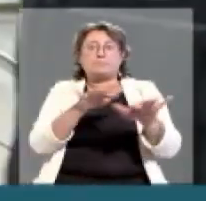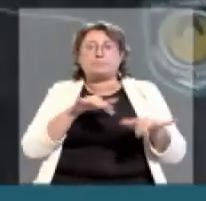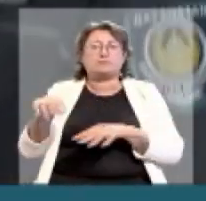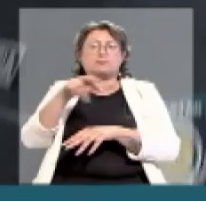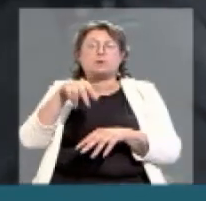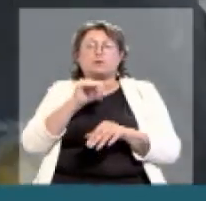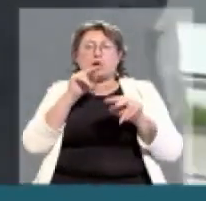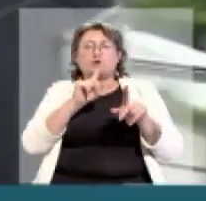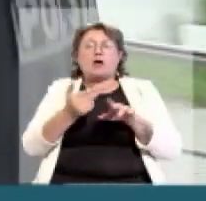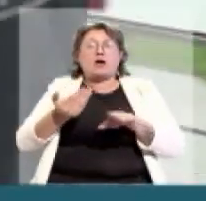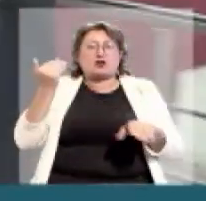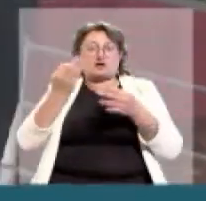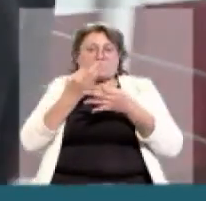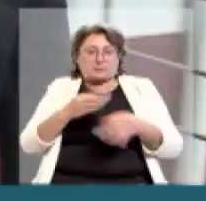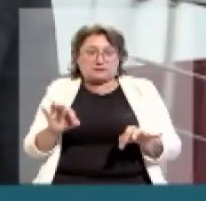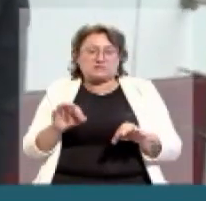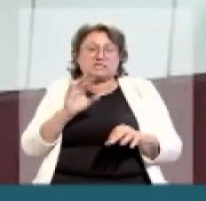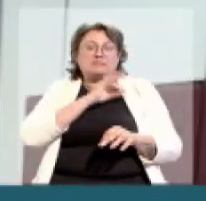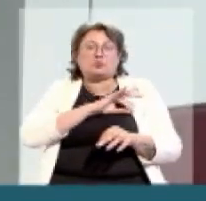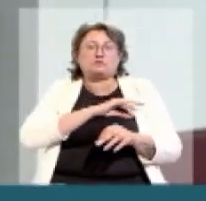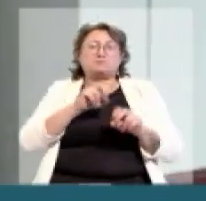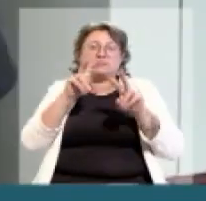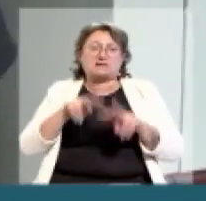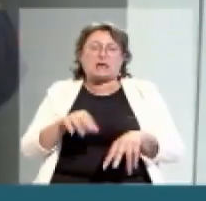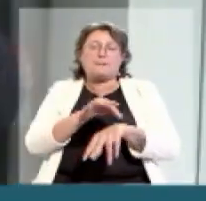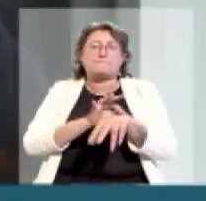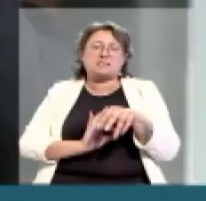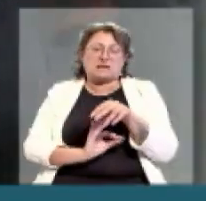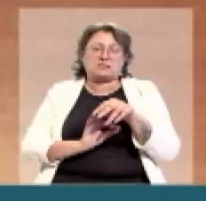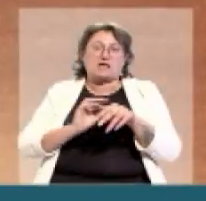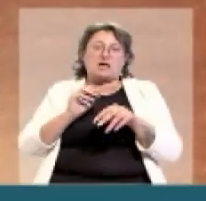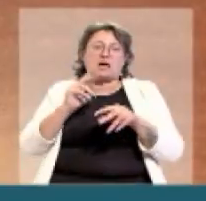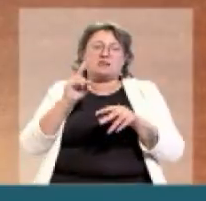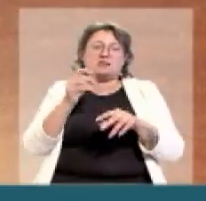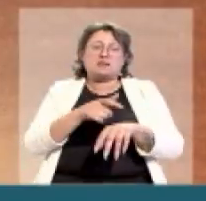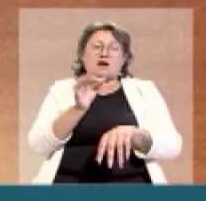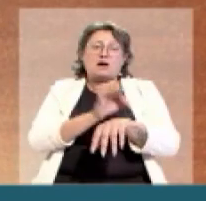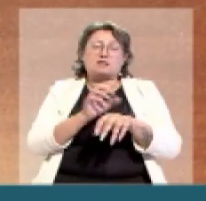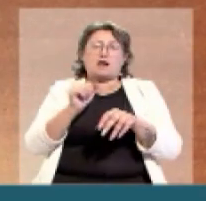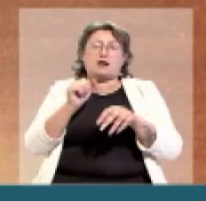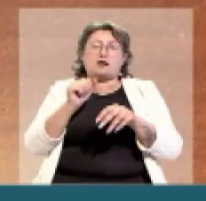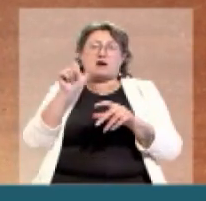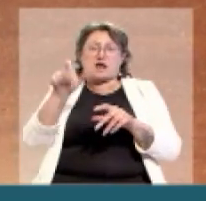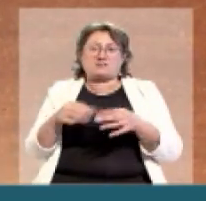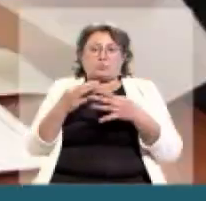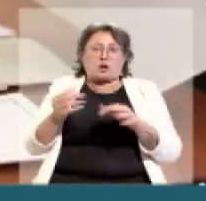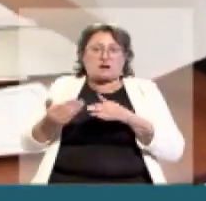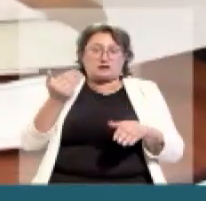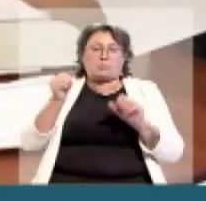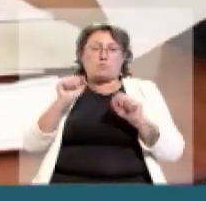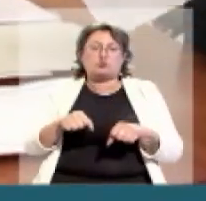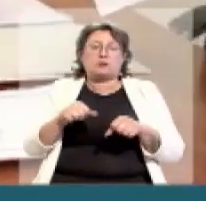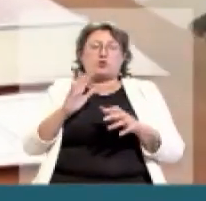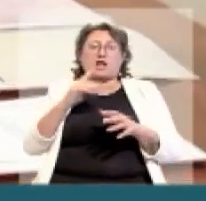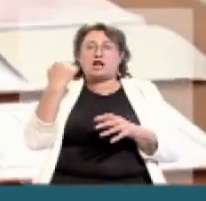получивших условно-досрочное освобождение, используют специальные браслеты. К слову, надеть его на условно-освобожденного можно